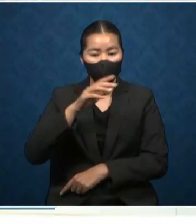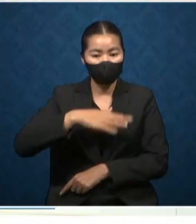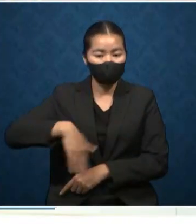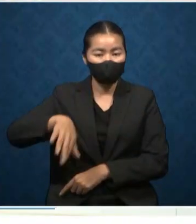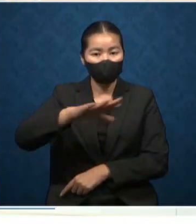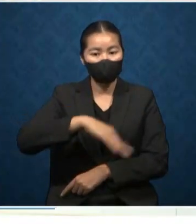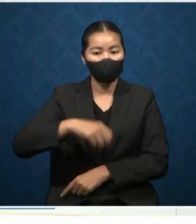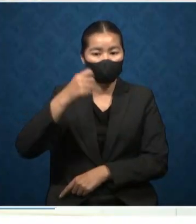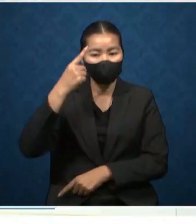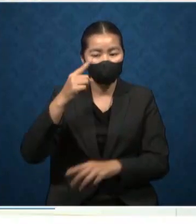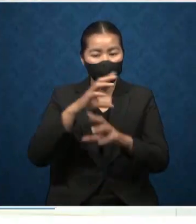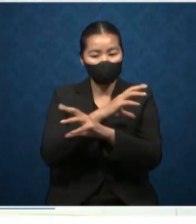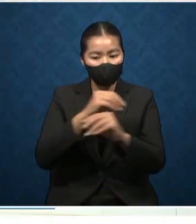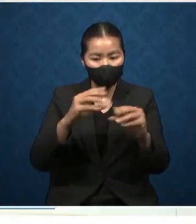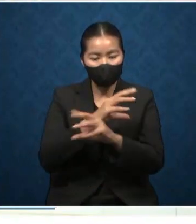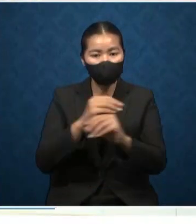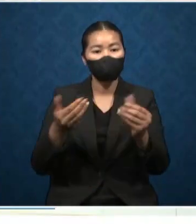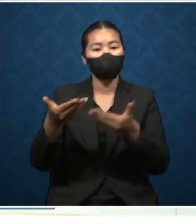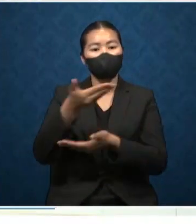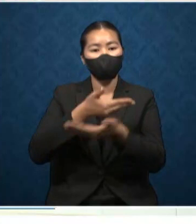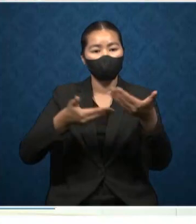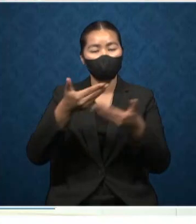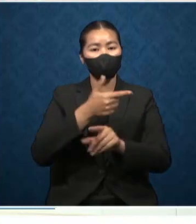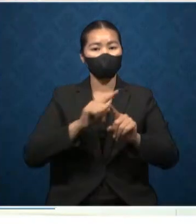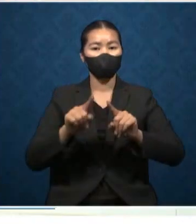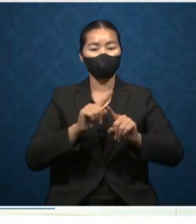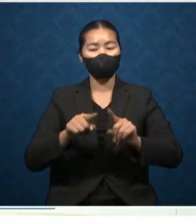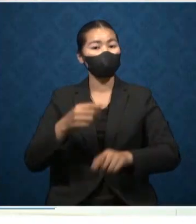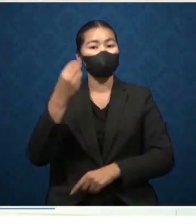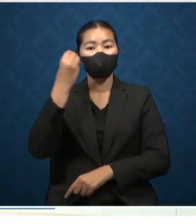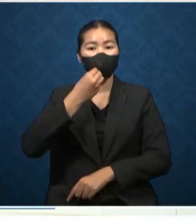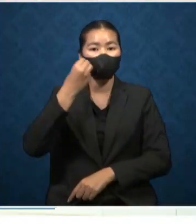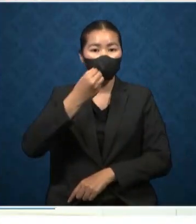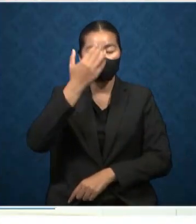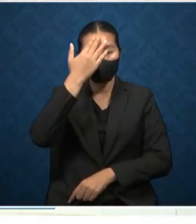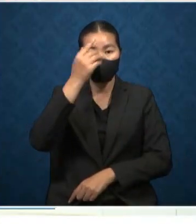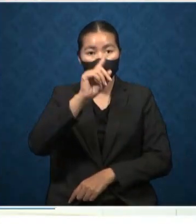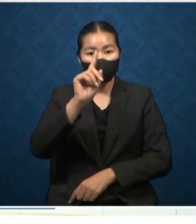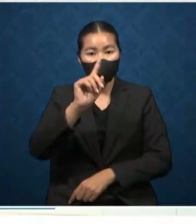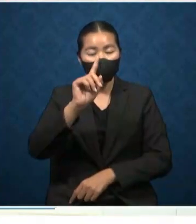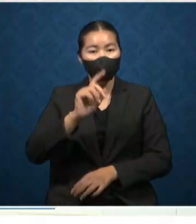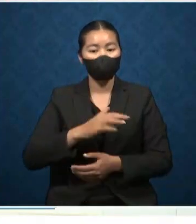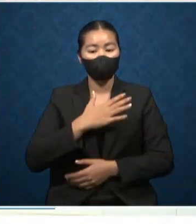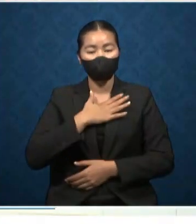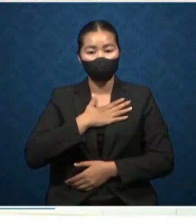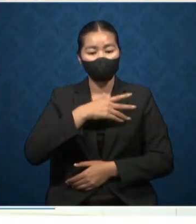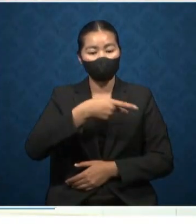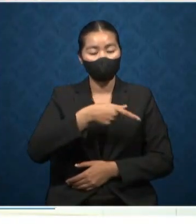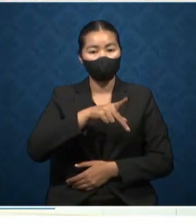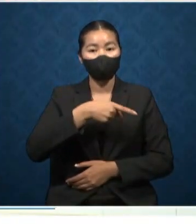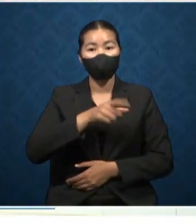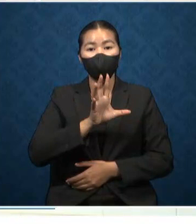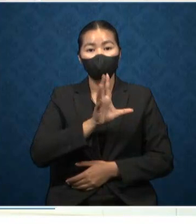overweight fiftyระเราก็ข้เชว่าคาม injustin a girlรเทรเอล